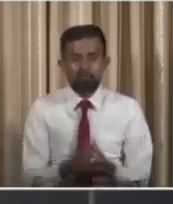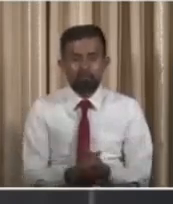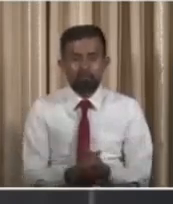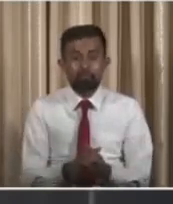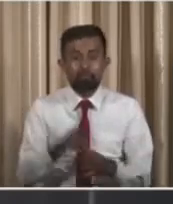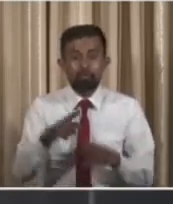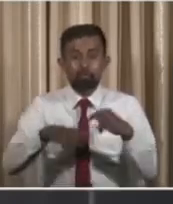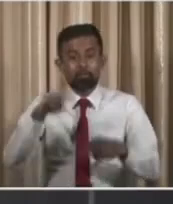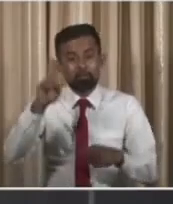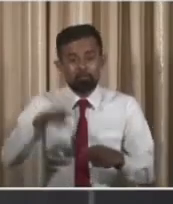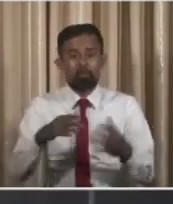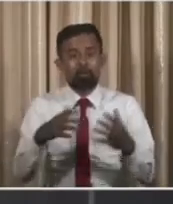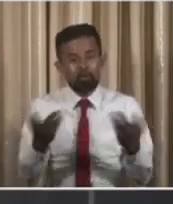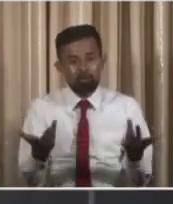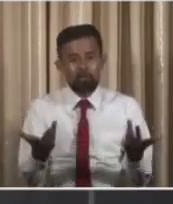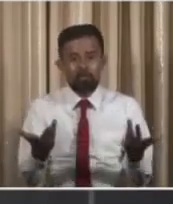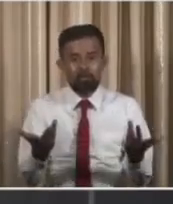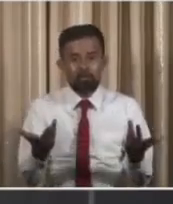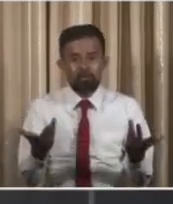ජනවරමක් නැහැ.